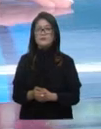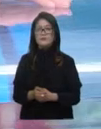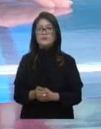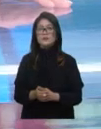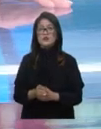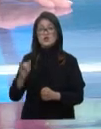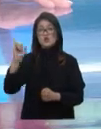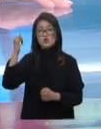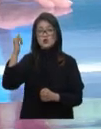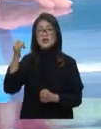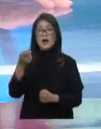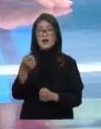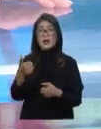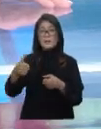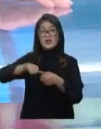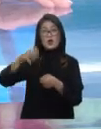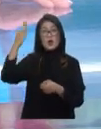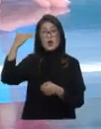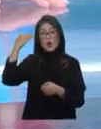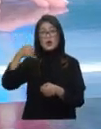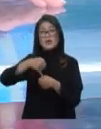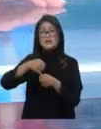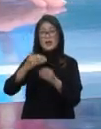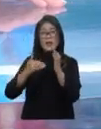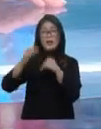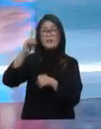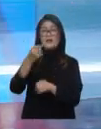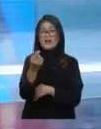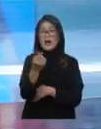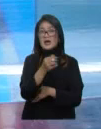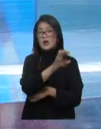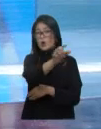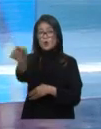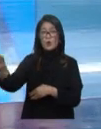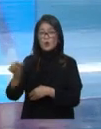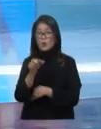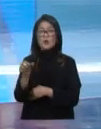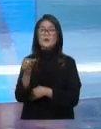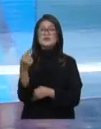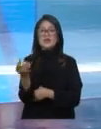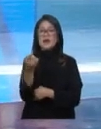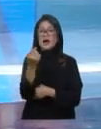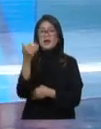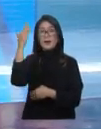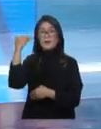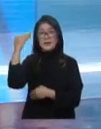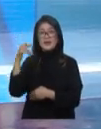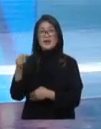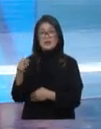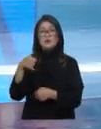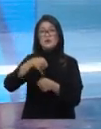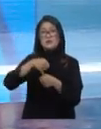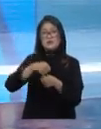Di Yogyakarta, Mirsa, harga minyak goreng kemasan naik melebihi harga eceran tertinggi. Harga minyak kita yang tertera di kemasan